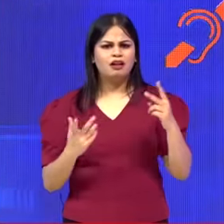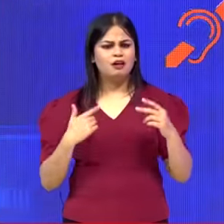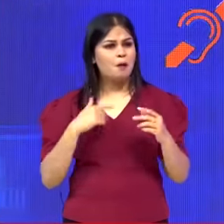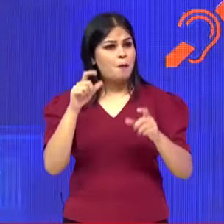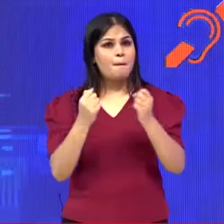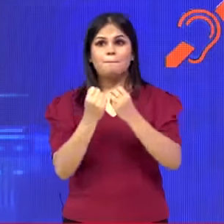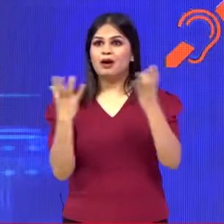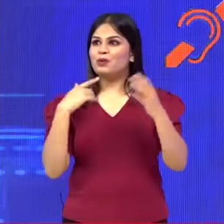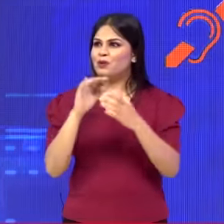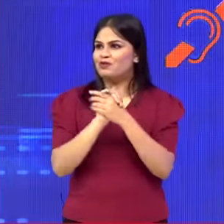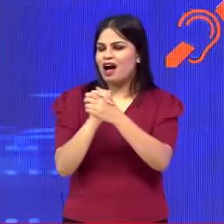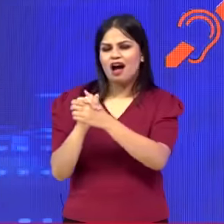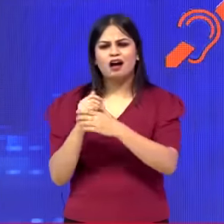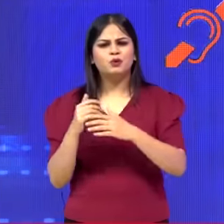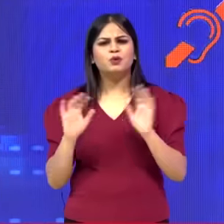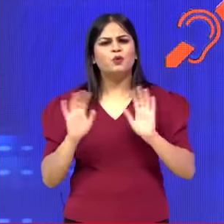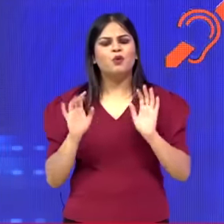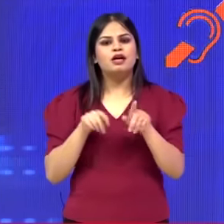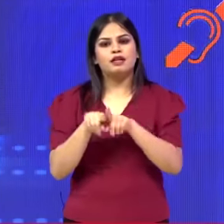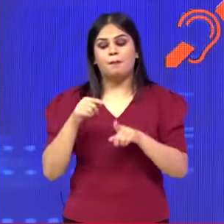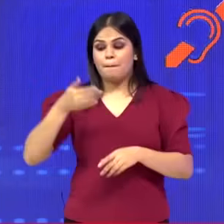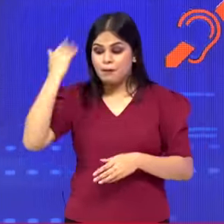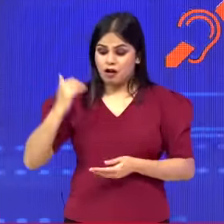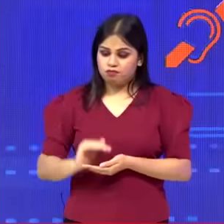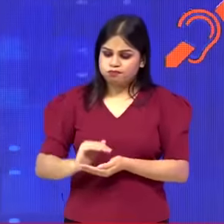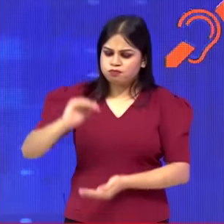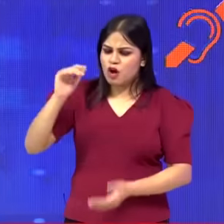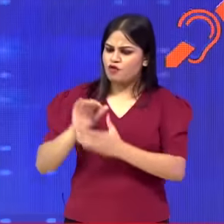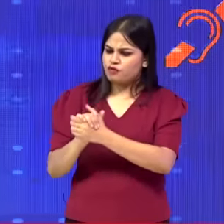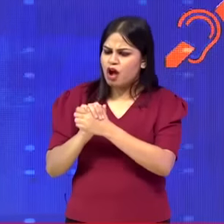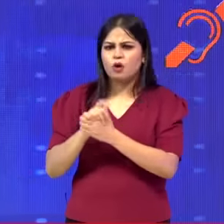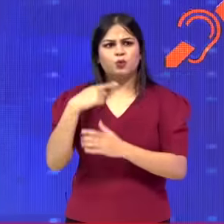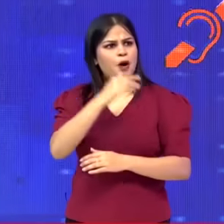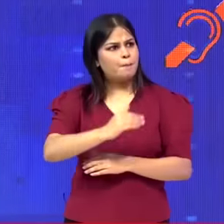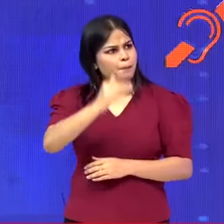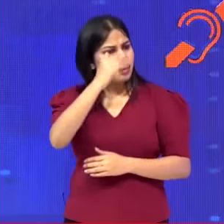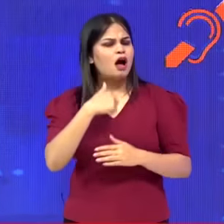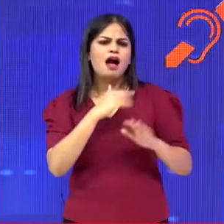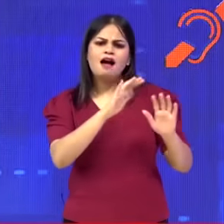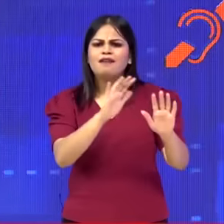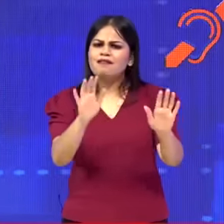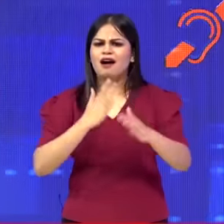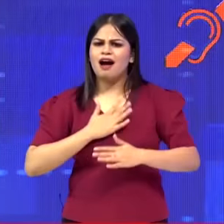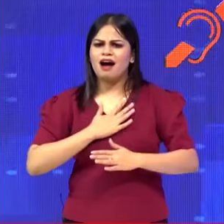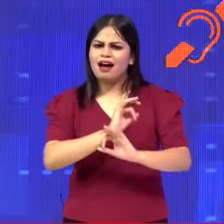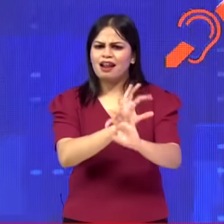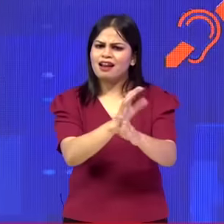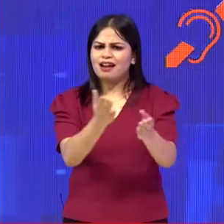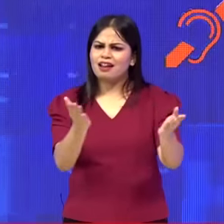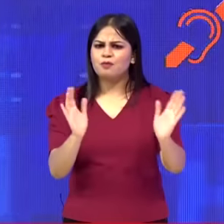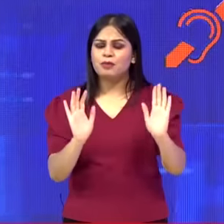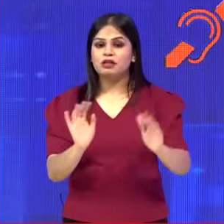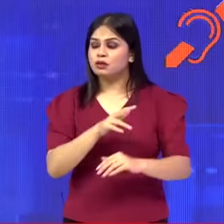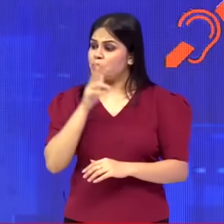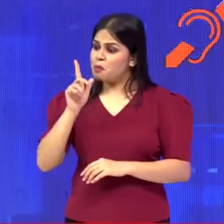सारे लोग मेरे फ्रेंड्स हैं जो कि बचपन के दोस्त हैं वो हैं, जो कि सीनियर्स हैं वो हैं. बट ये इंप्रेशन तो ये कि अगर फिल्म इंडस्ट्री